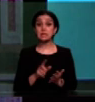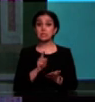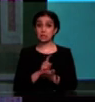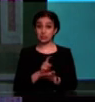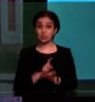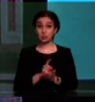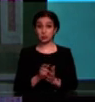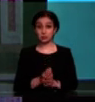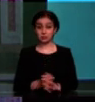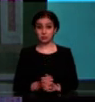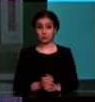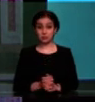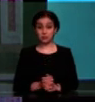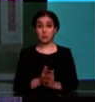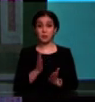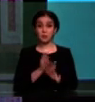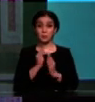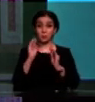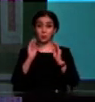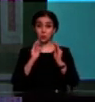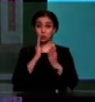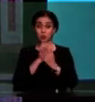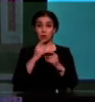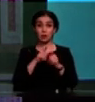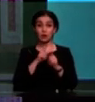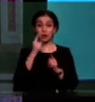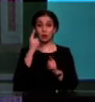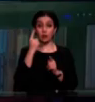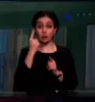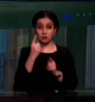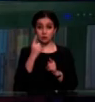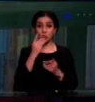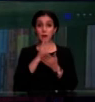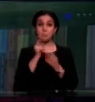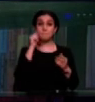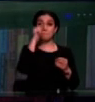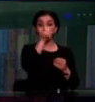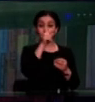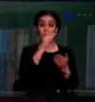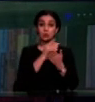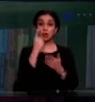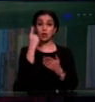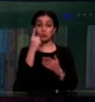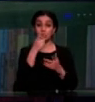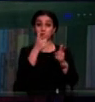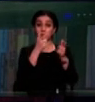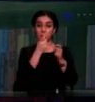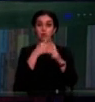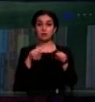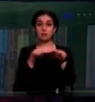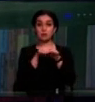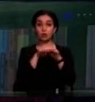Задача. Производится 3 выстрела по одной мишени. Вероятность попадания при каждом выстреле соответственно